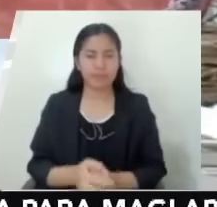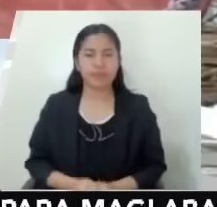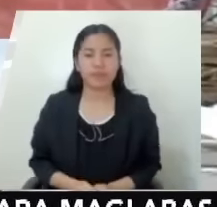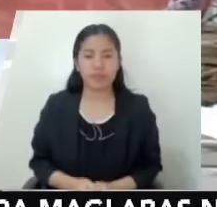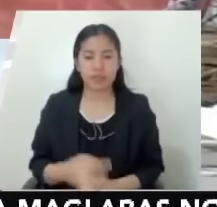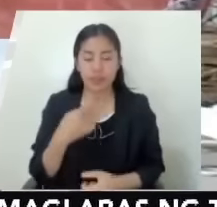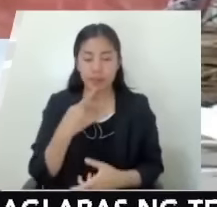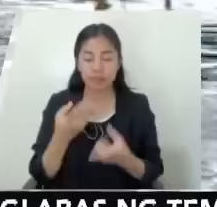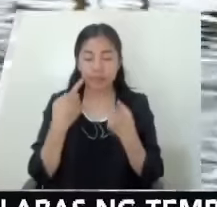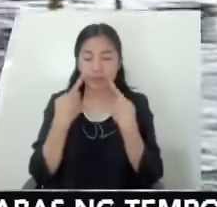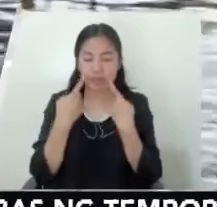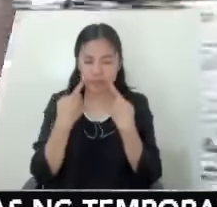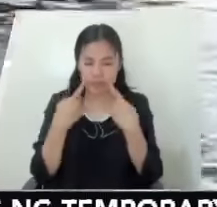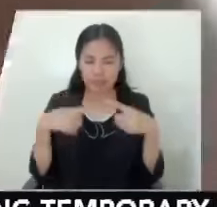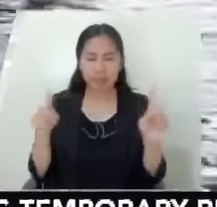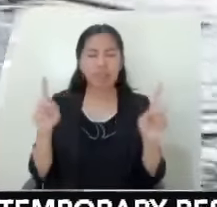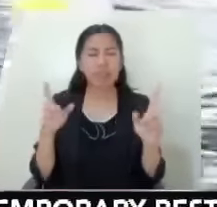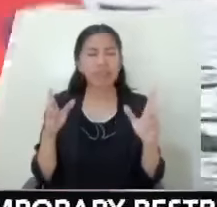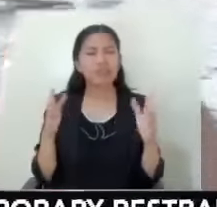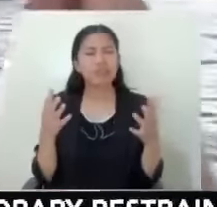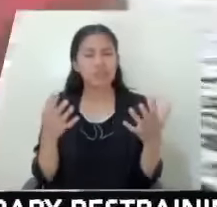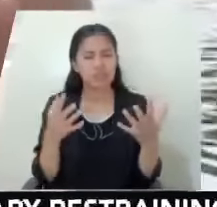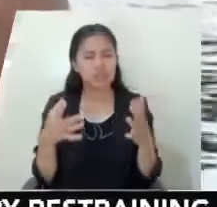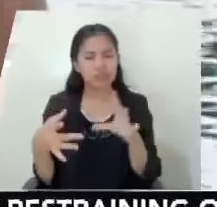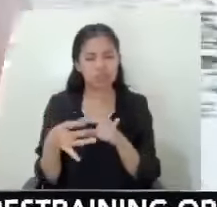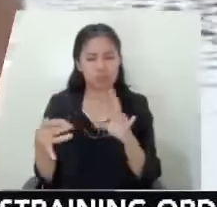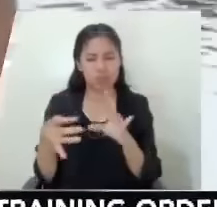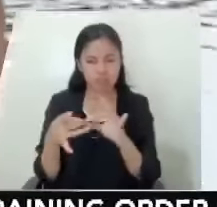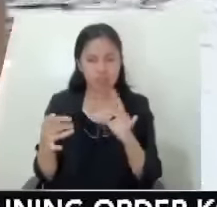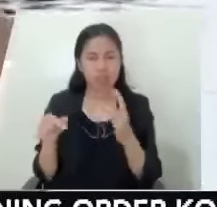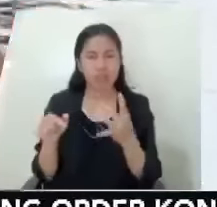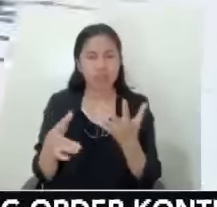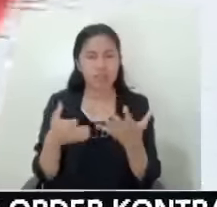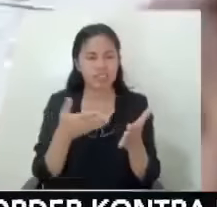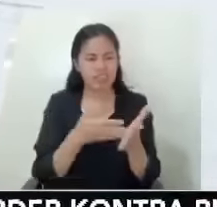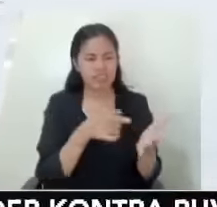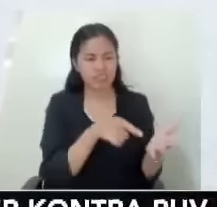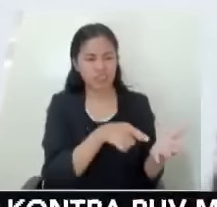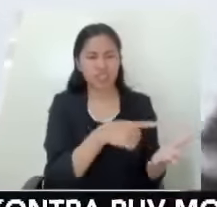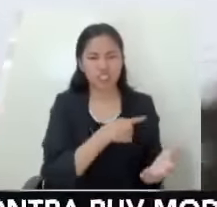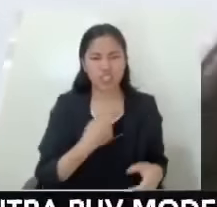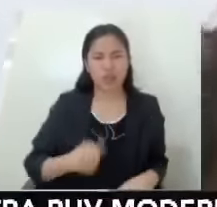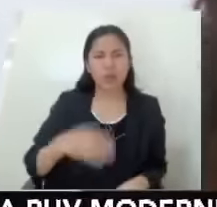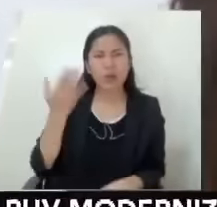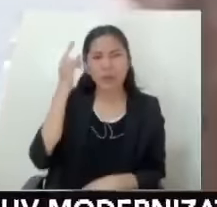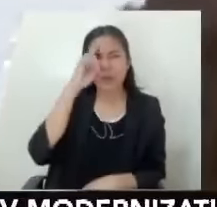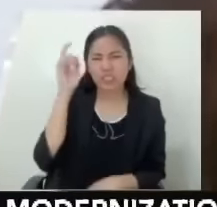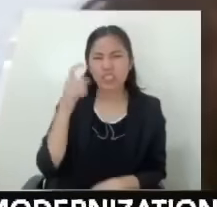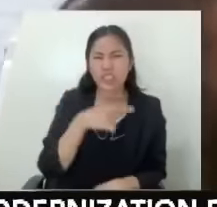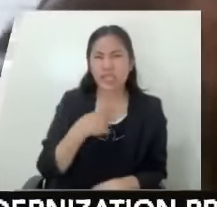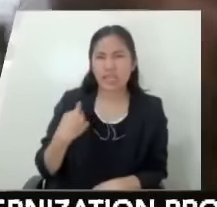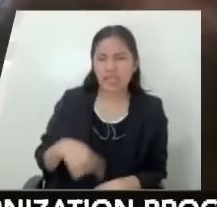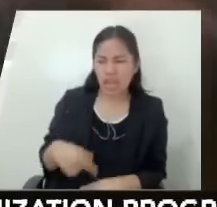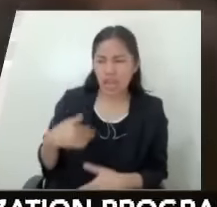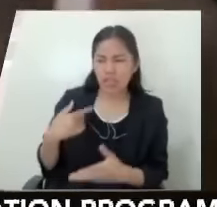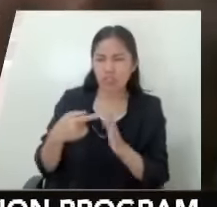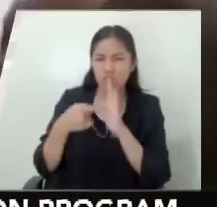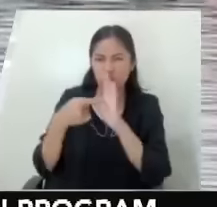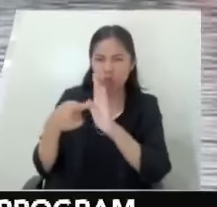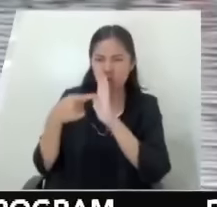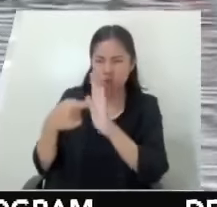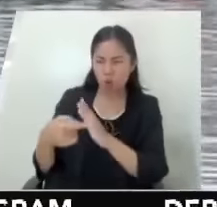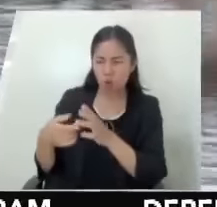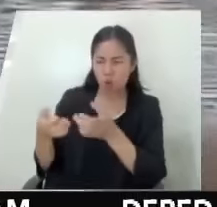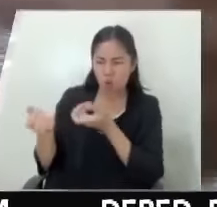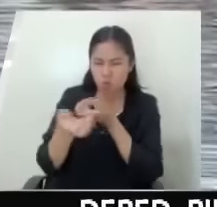sa China. Dahil daw kasi sa pag-deploy ng China ng mga military vessel para umano humarang sa lugar, pinapakita lang ng China na sila ang